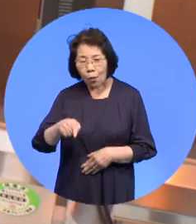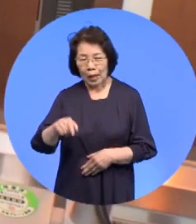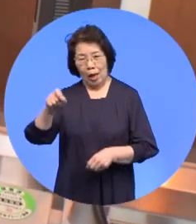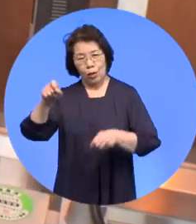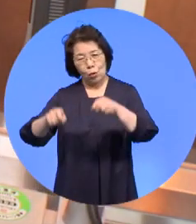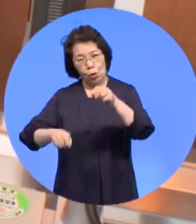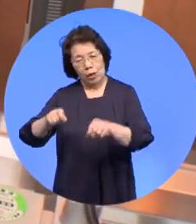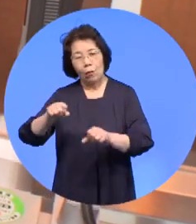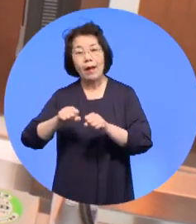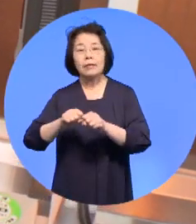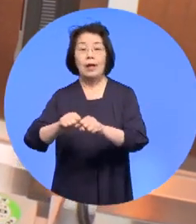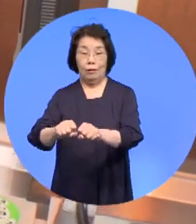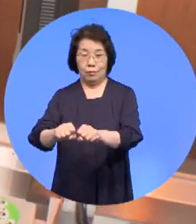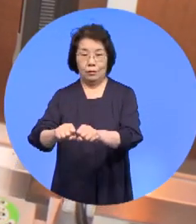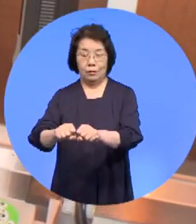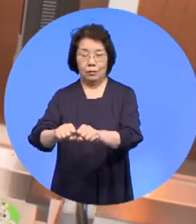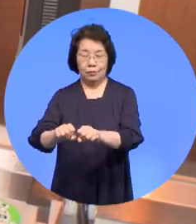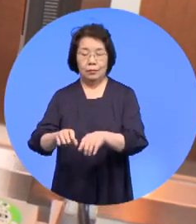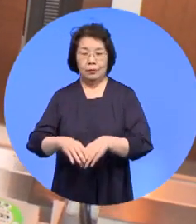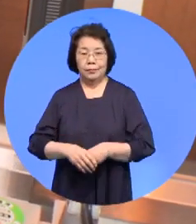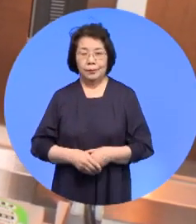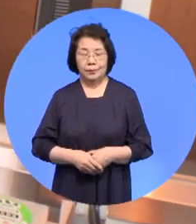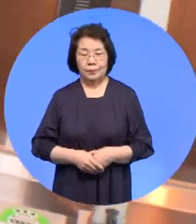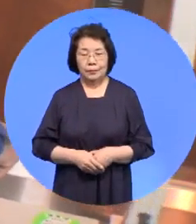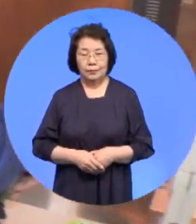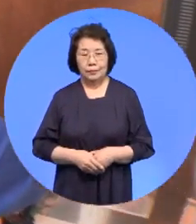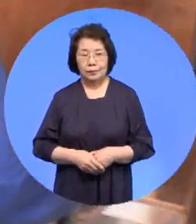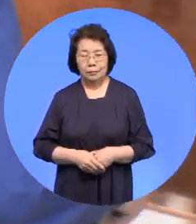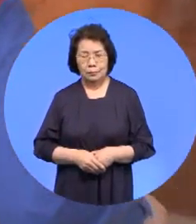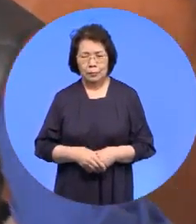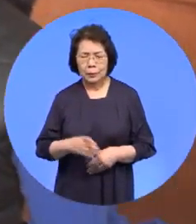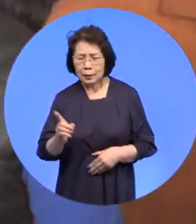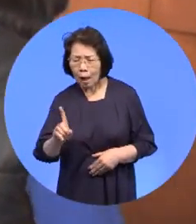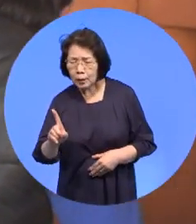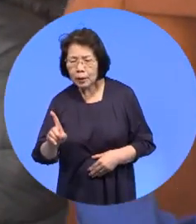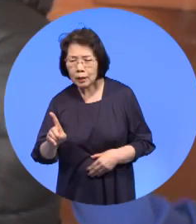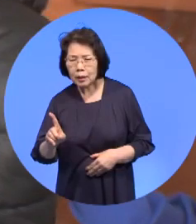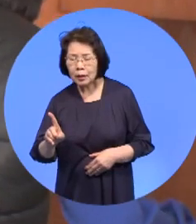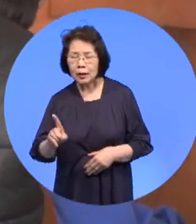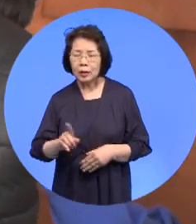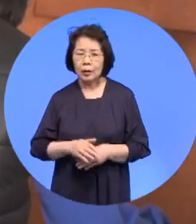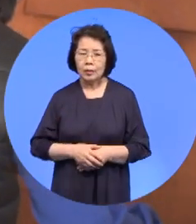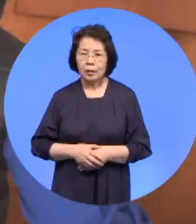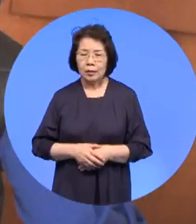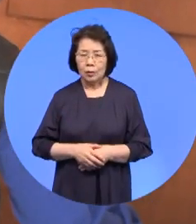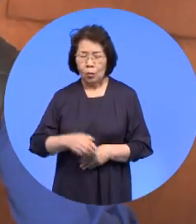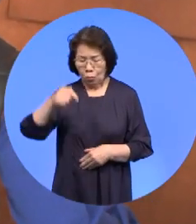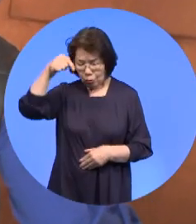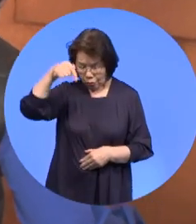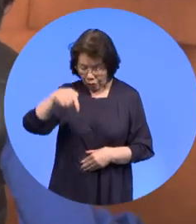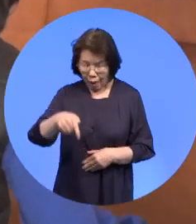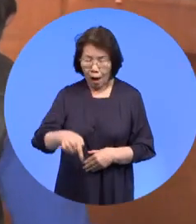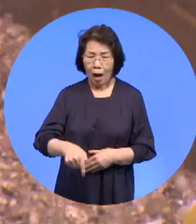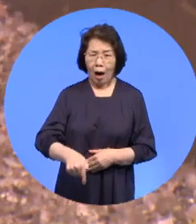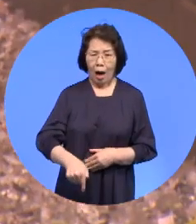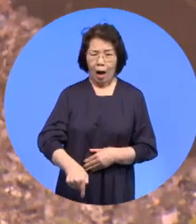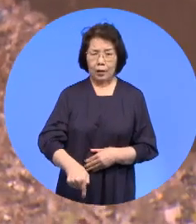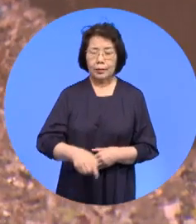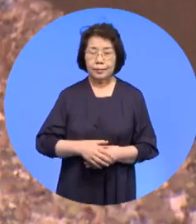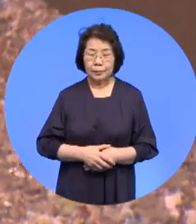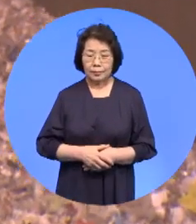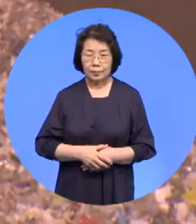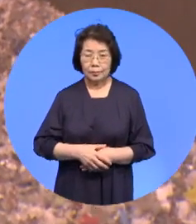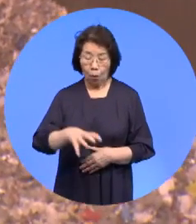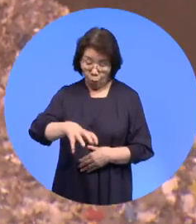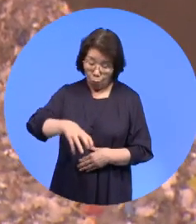そうで打っても酷いなものぞ何ですかこれマジガンダムじゃくちゃ深いし絵本